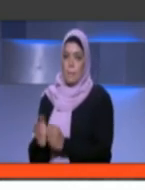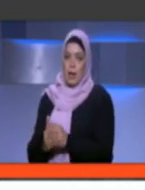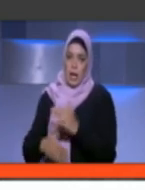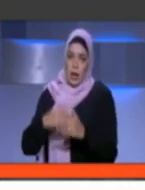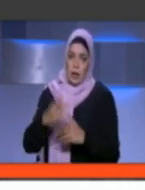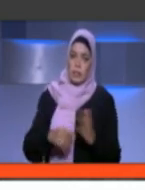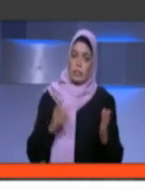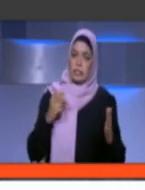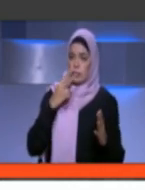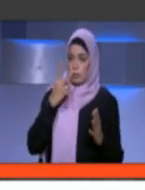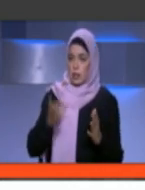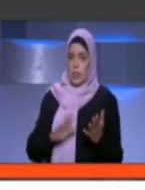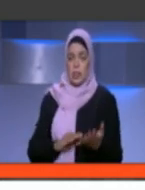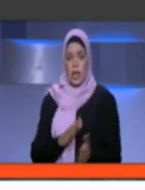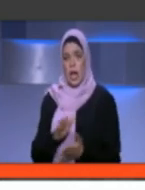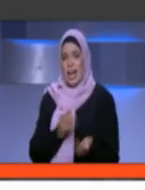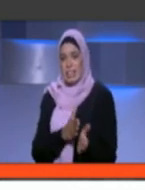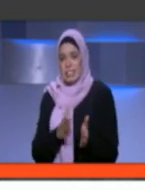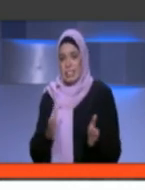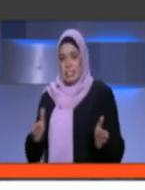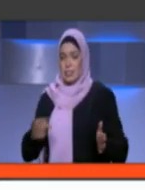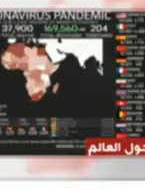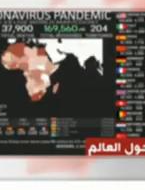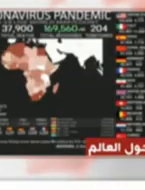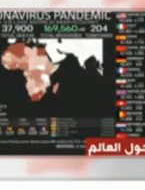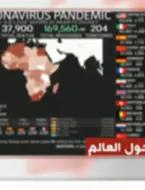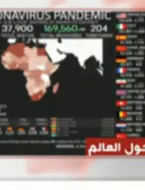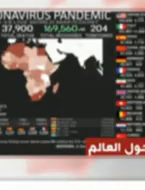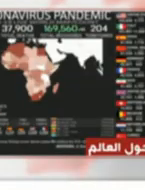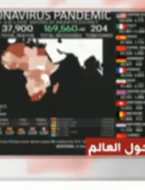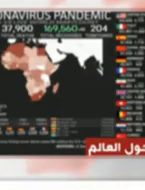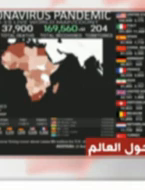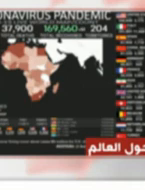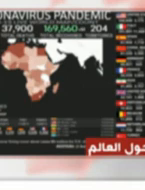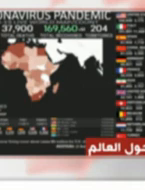أن تتحول هذه المنطقة إلى يعني